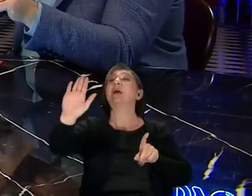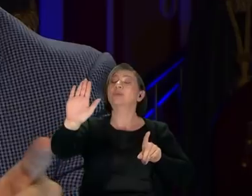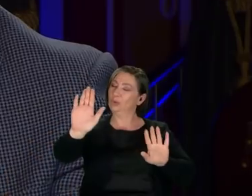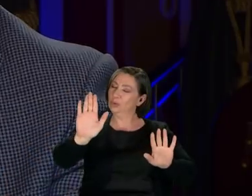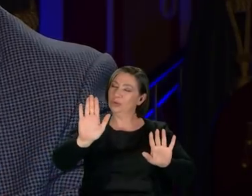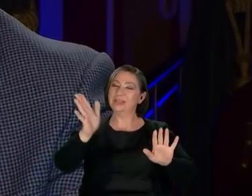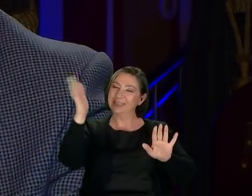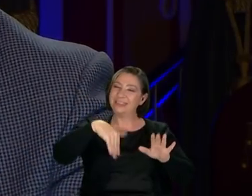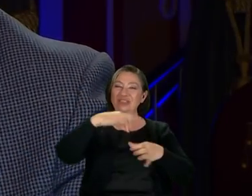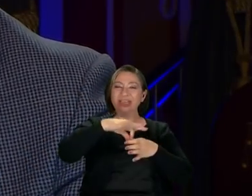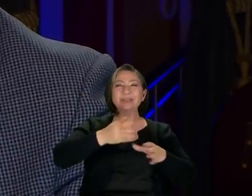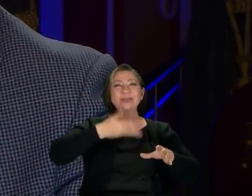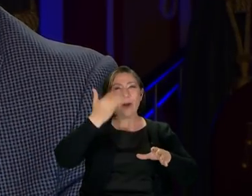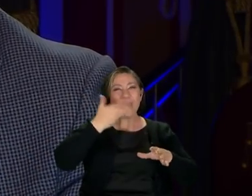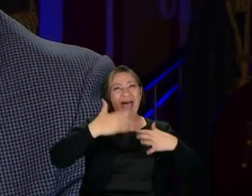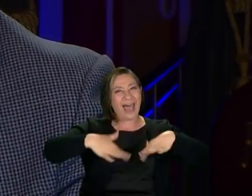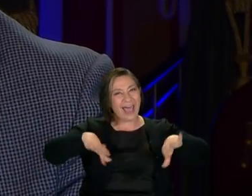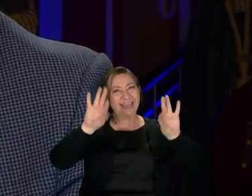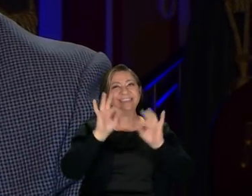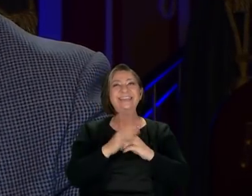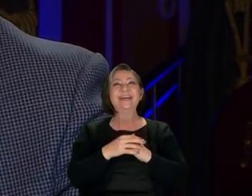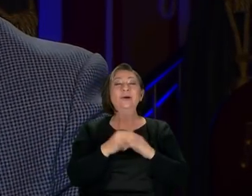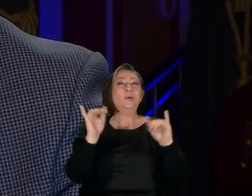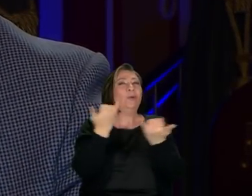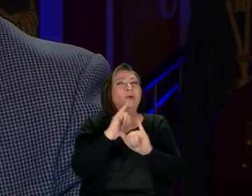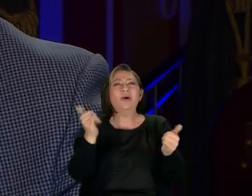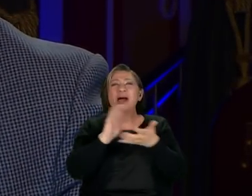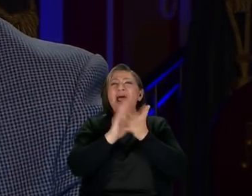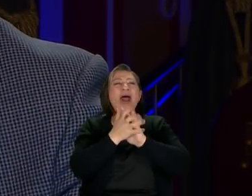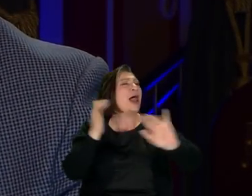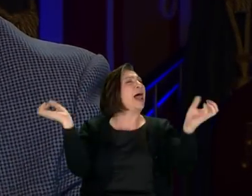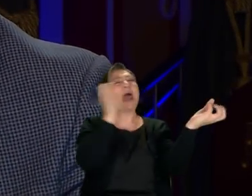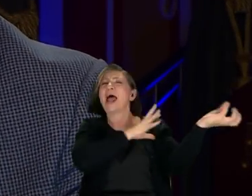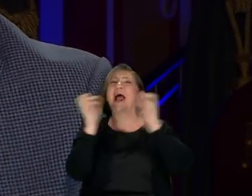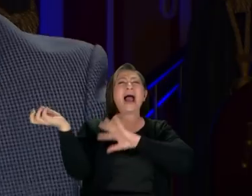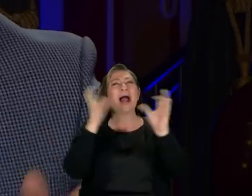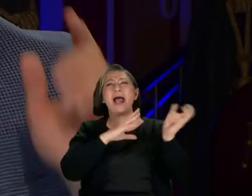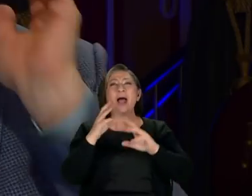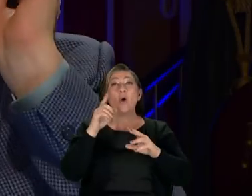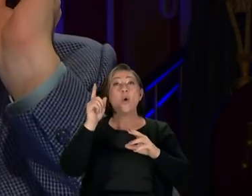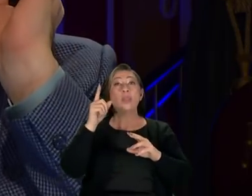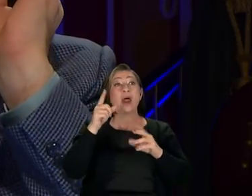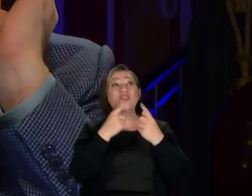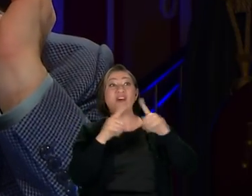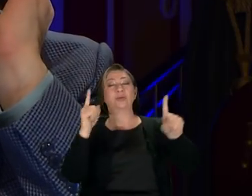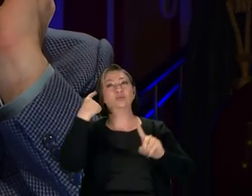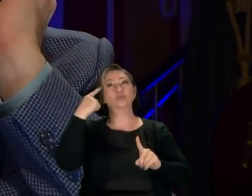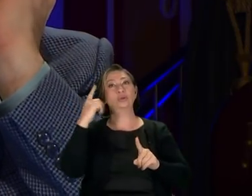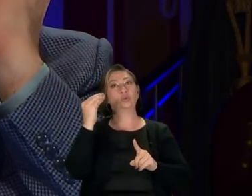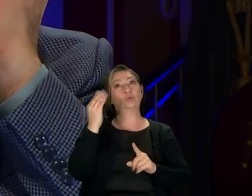dedim. Güzel. Burada çay çorba içelim dedim ondan sonra. Oynadık, kar topumuzda oynadık. Hatta onlar uç görüşlü çocuklardı.